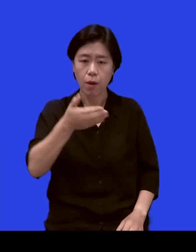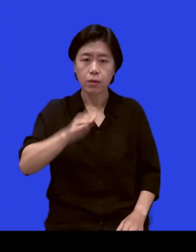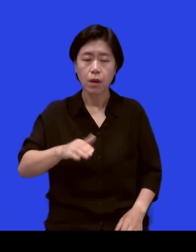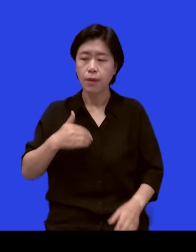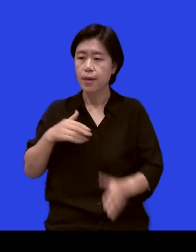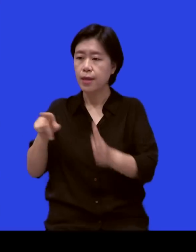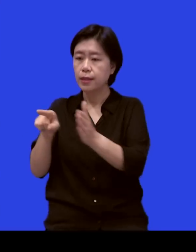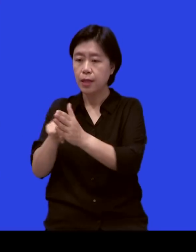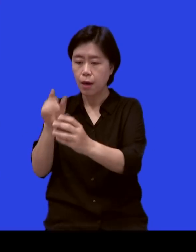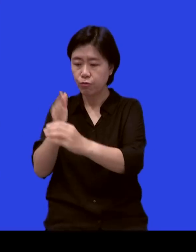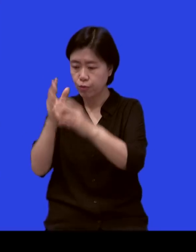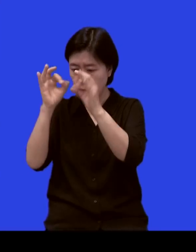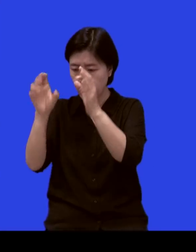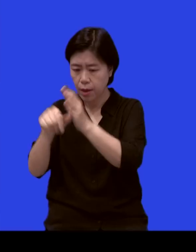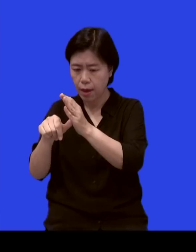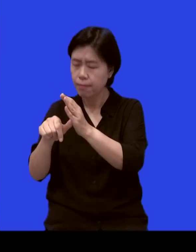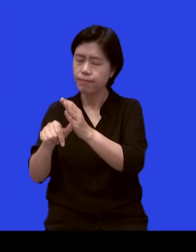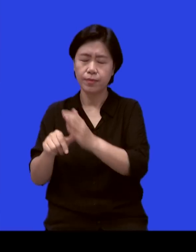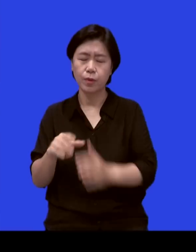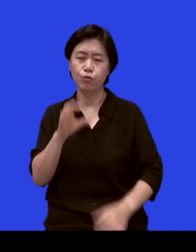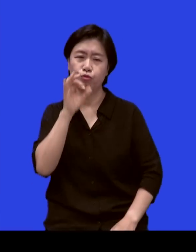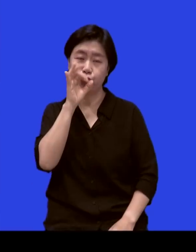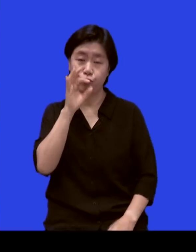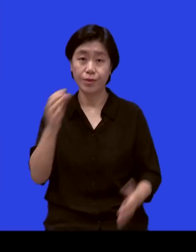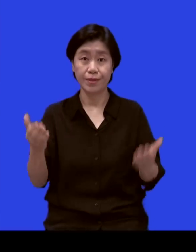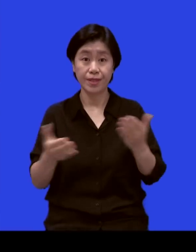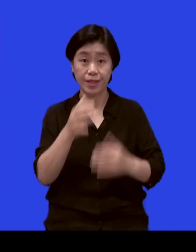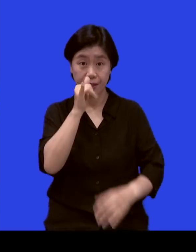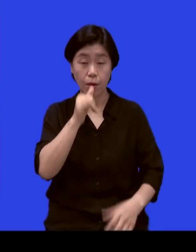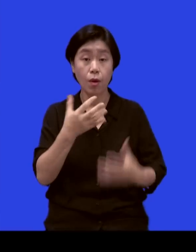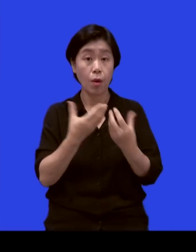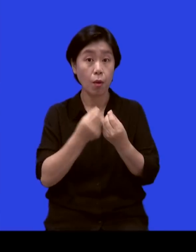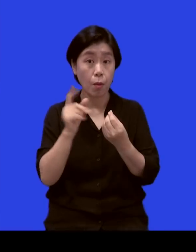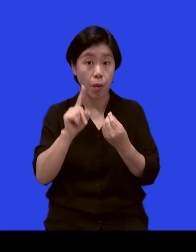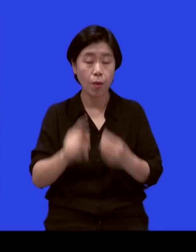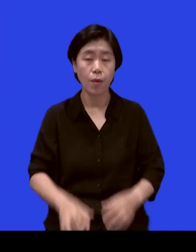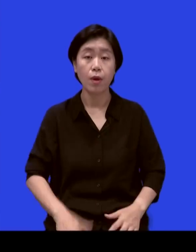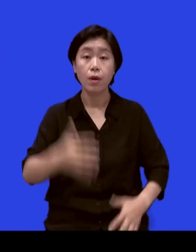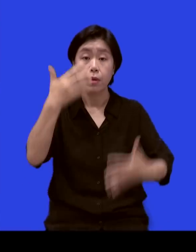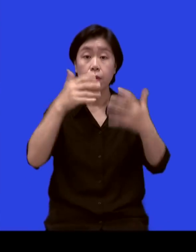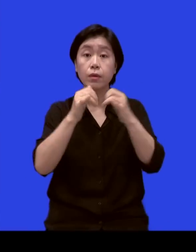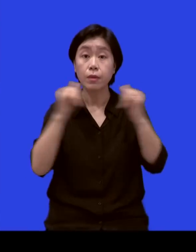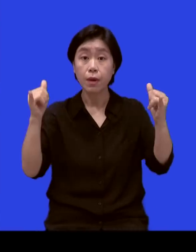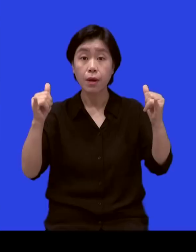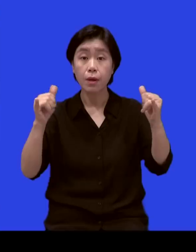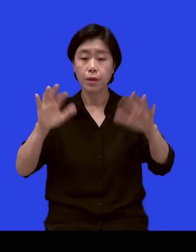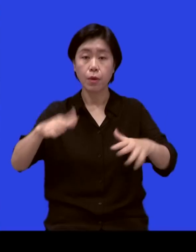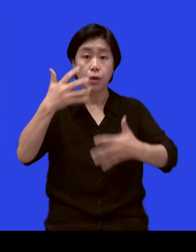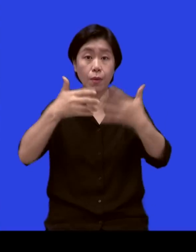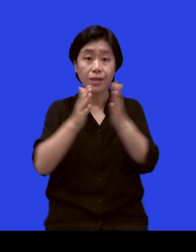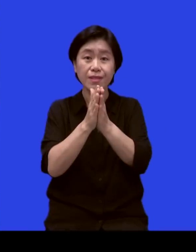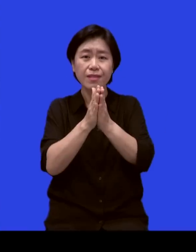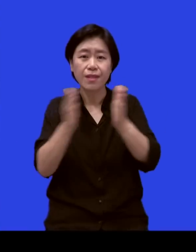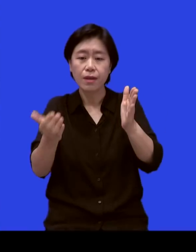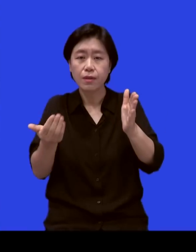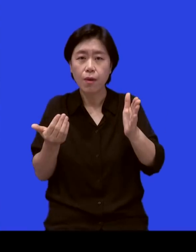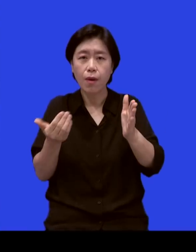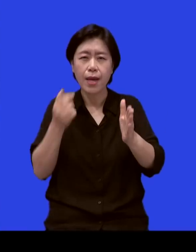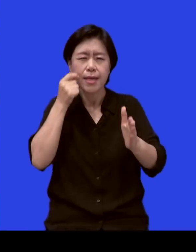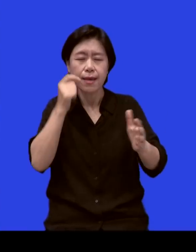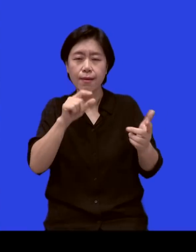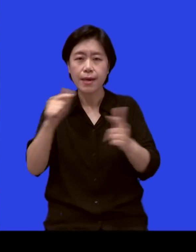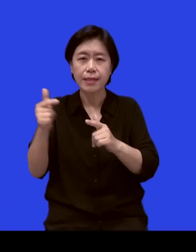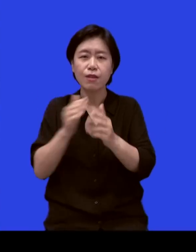그런 순간들도 있고 많은 연인들도 뭐 영화 새로 들어갈 때 고사 지내고 아직도 고사 지내는 게 전 이해가 안 되는데 뭐 그런